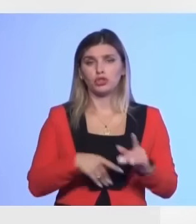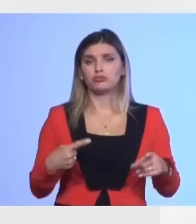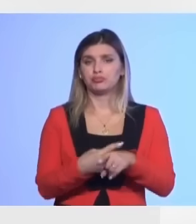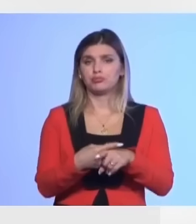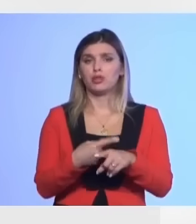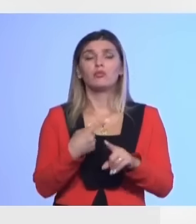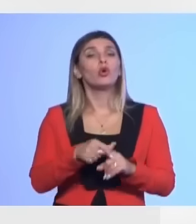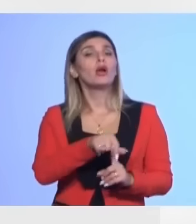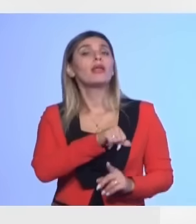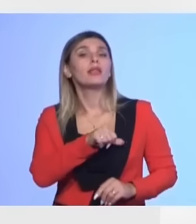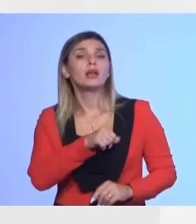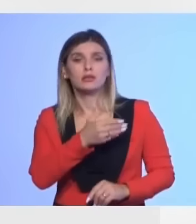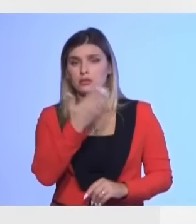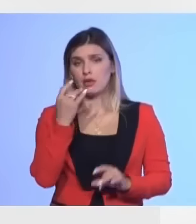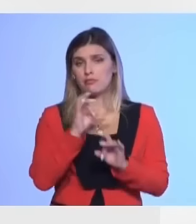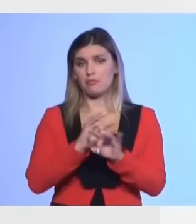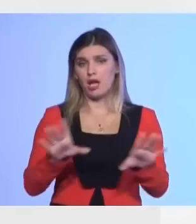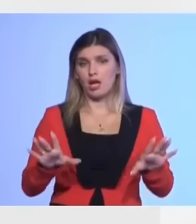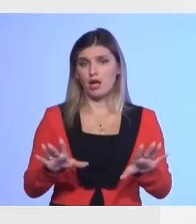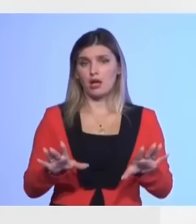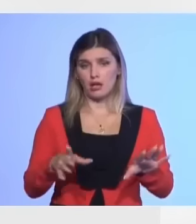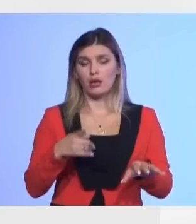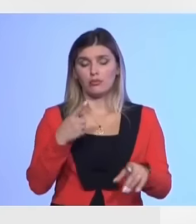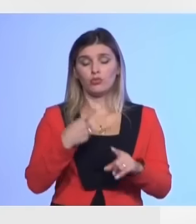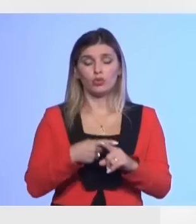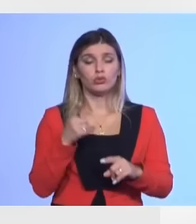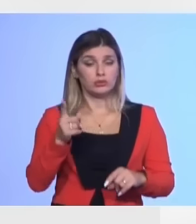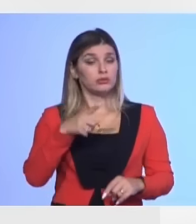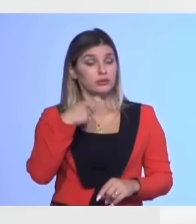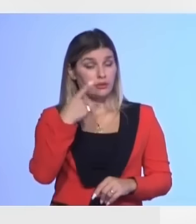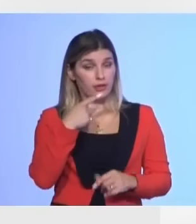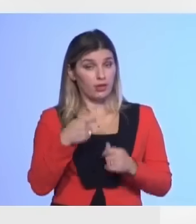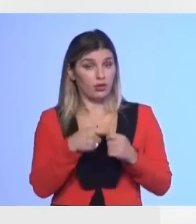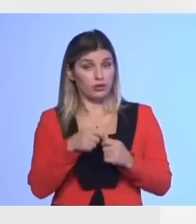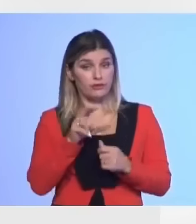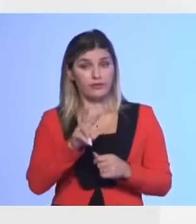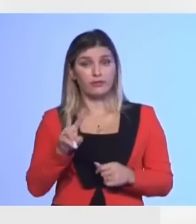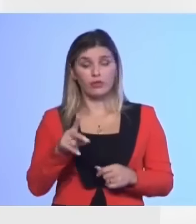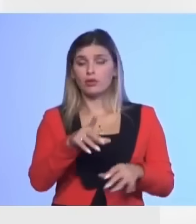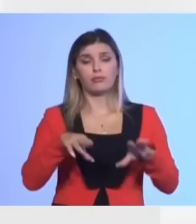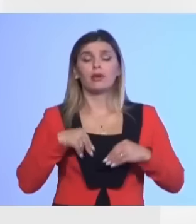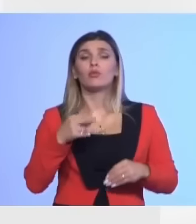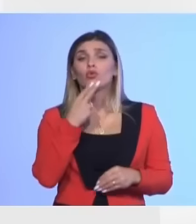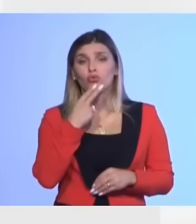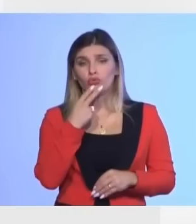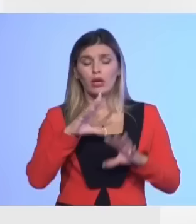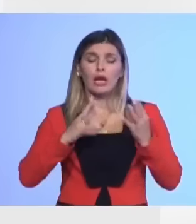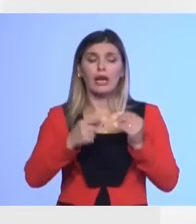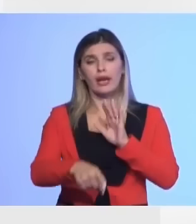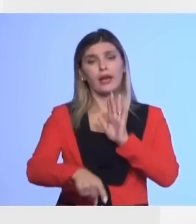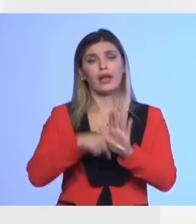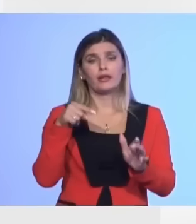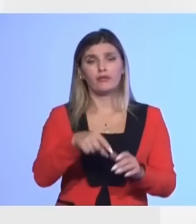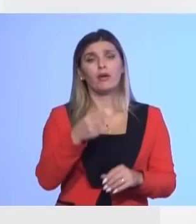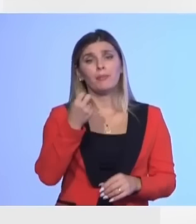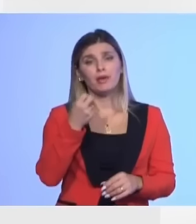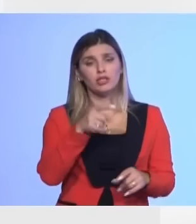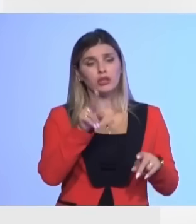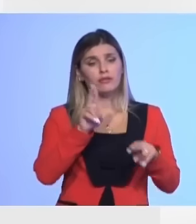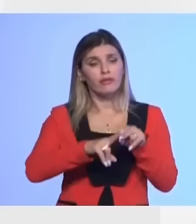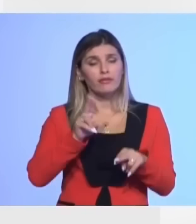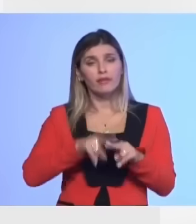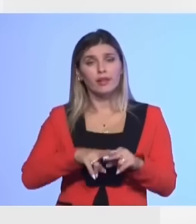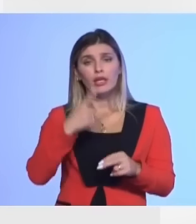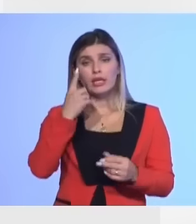dëm të interesit publik, derisa në reagimin e tyre patën thënë se është e papranueshme dhe e dëmshme që zhvillimi i Prishtinës të përsaktohet nga